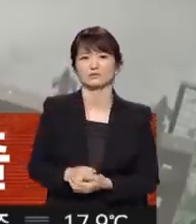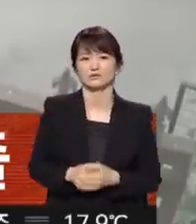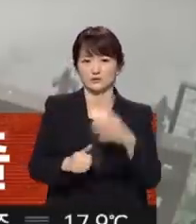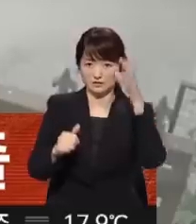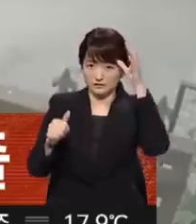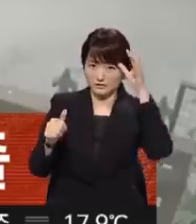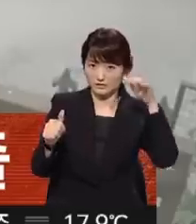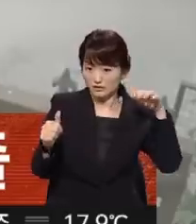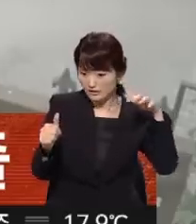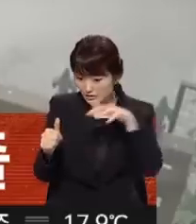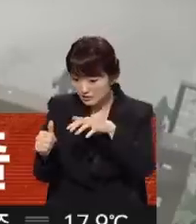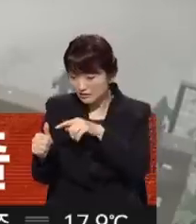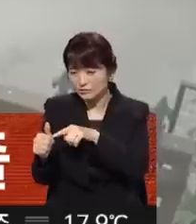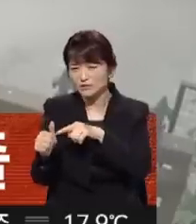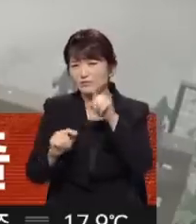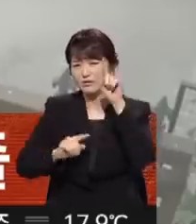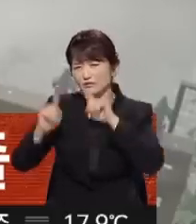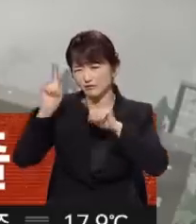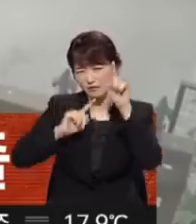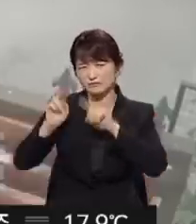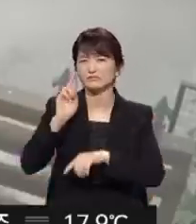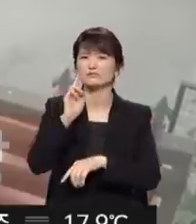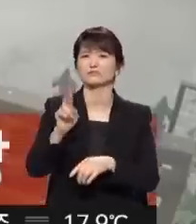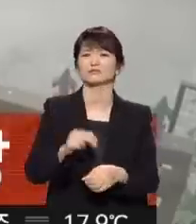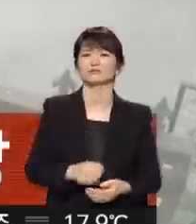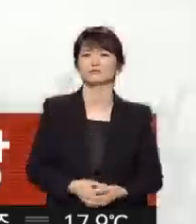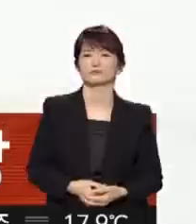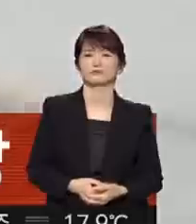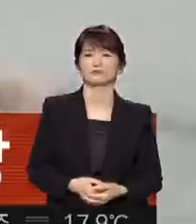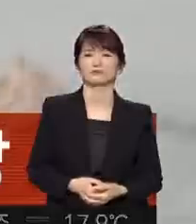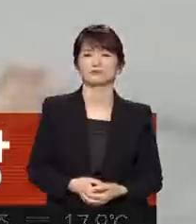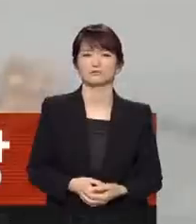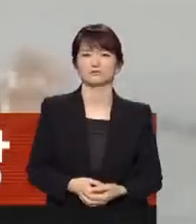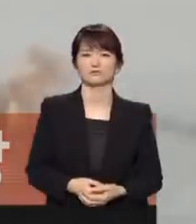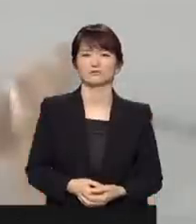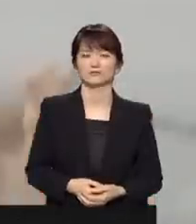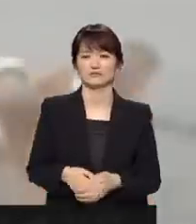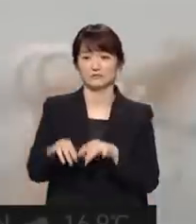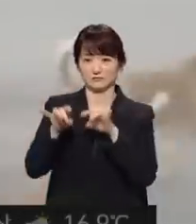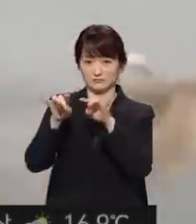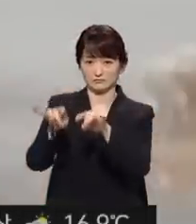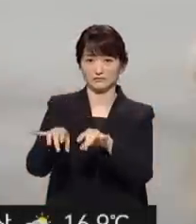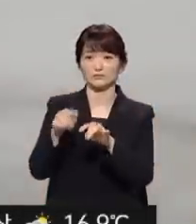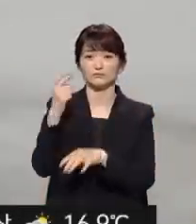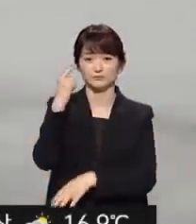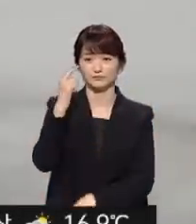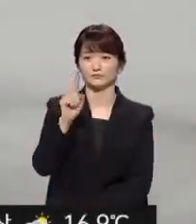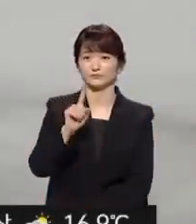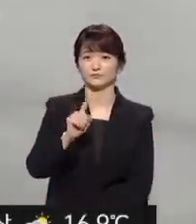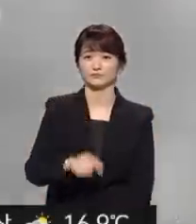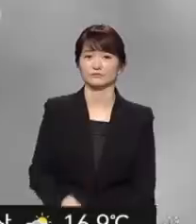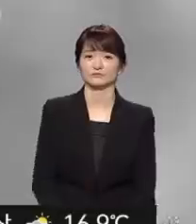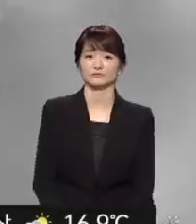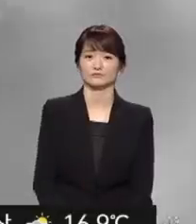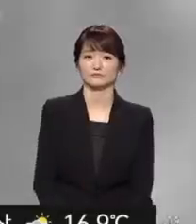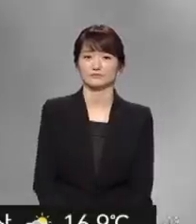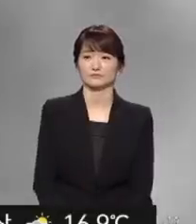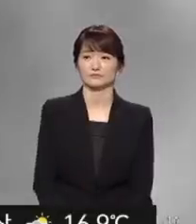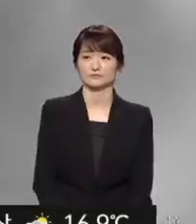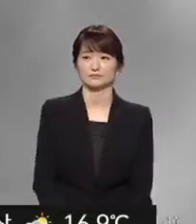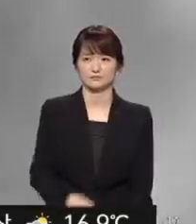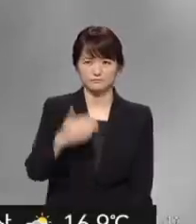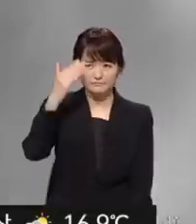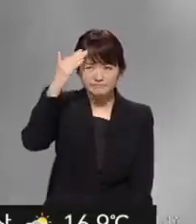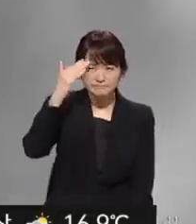개들의 공격으로 작은 몸에 너무 많은 상처가 생겼다고 합니다. 그렇군요. 자, 다음은 호주로 가보시죠.